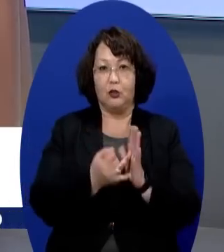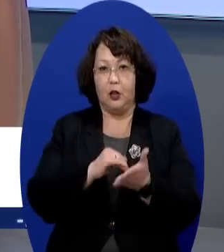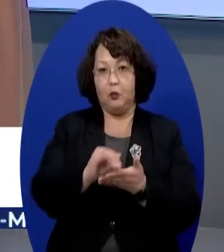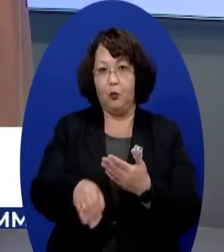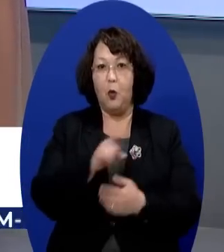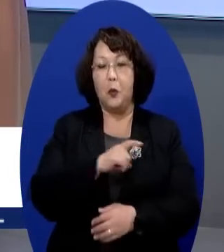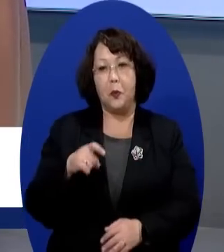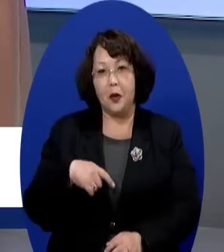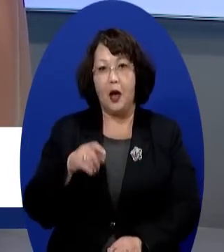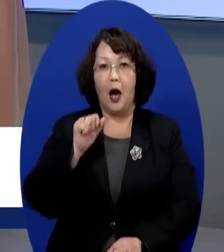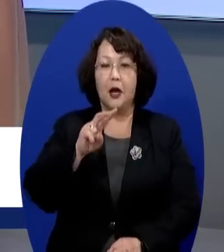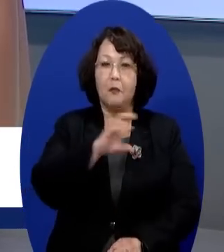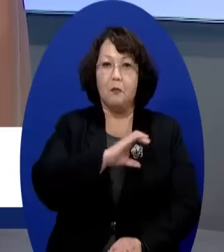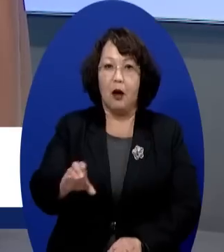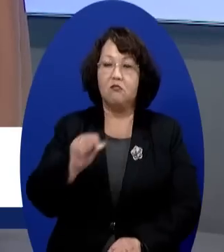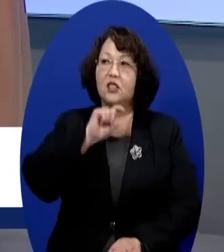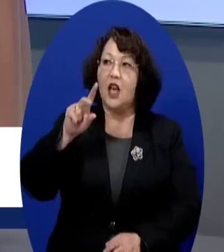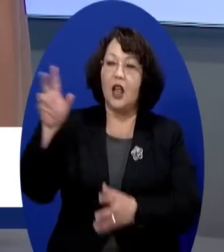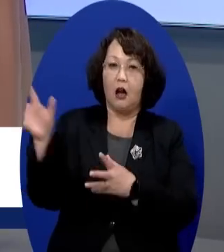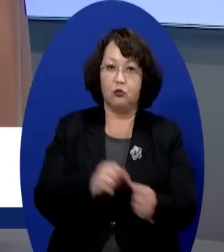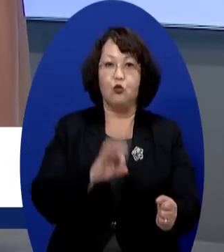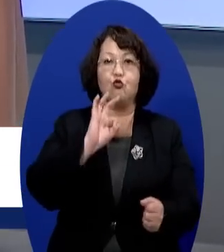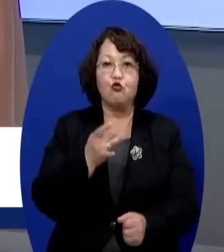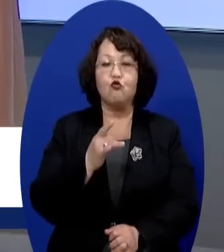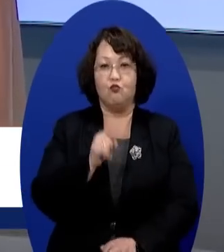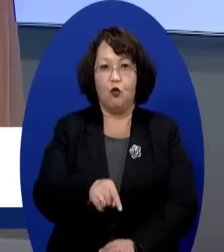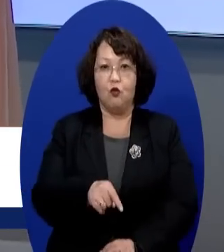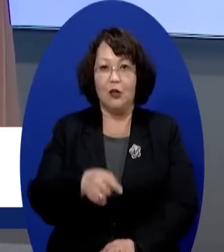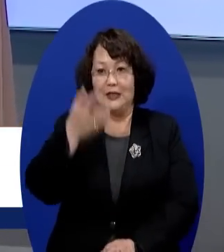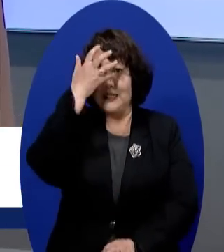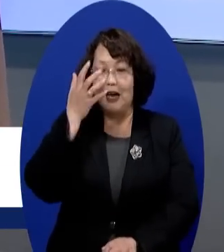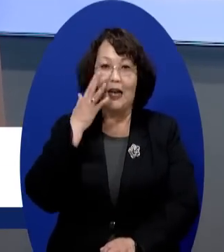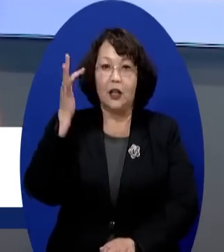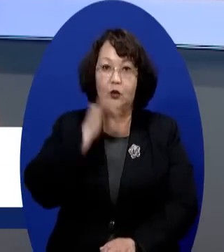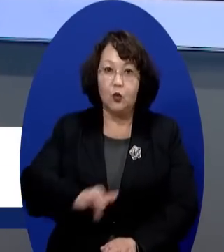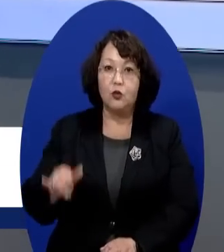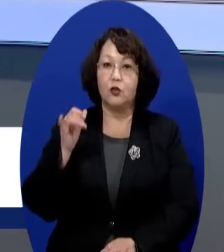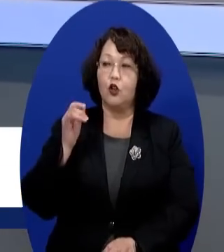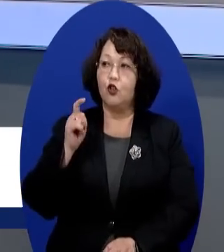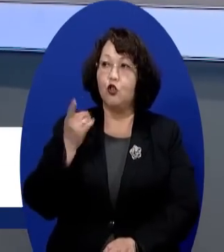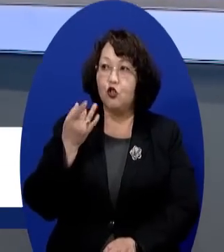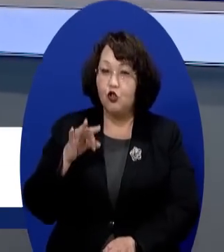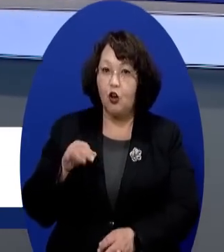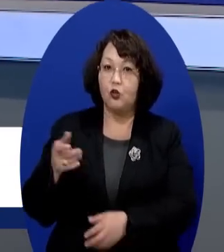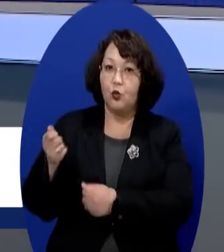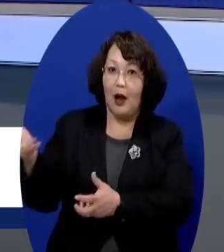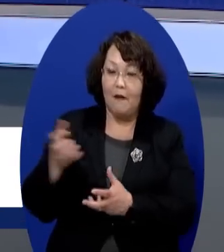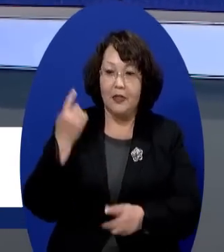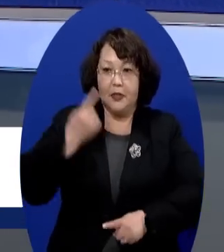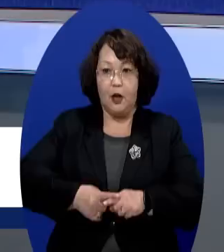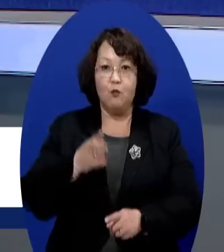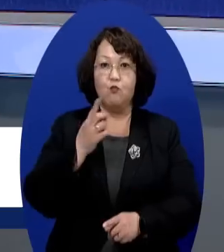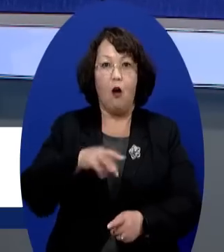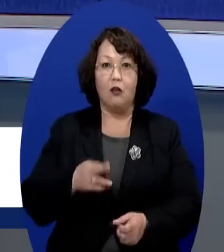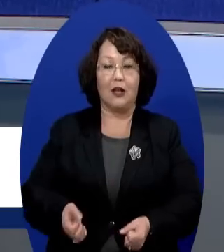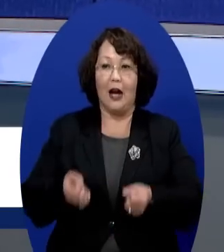нэгж байгууллагуудын ийм өр байгаа. За цаашид засгийн газар гадаад зах зээлээс хөрөнгө босгохдоо нэмж арилжааны зориулттай бонд гаргахгүй, өрөө